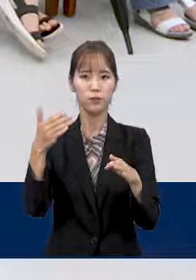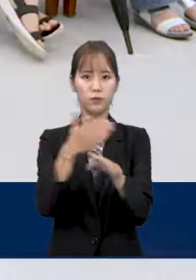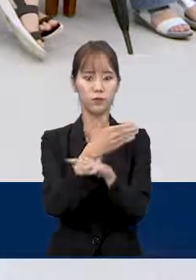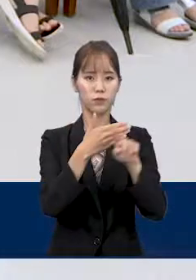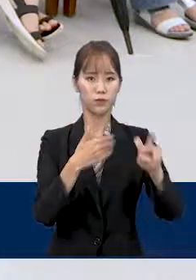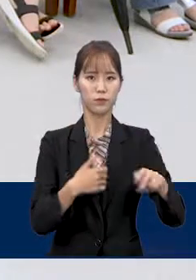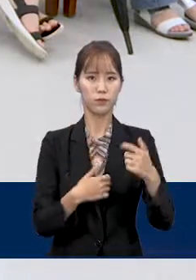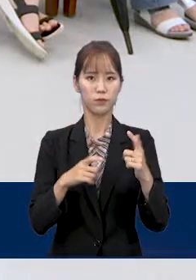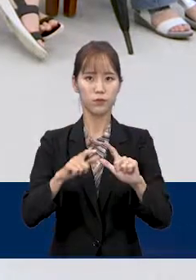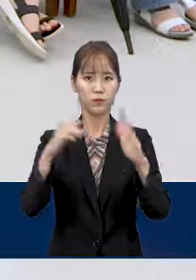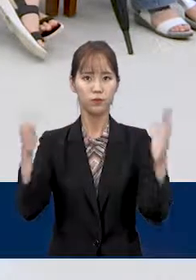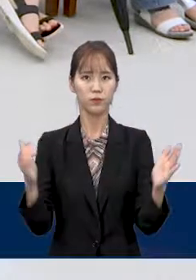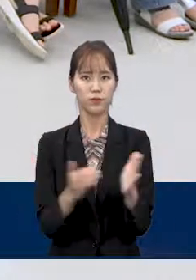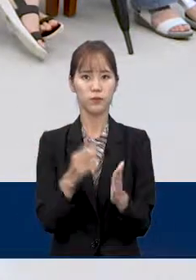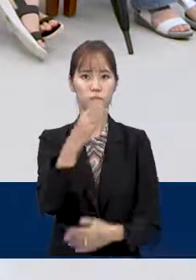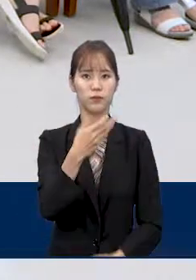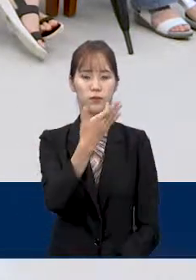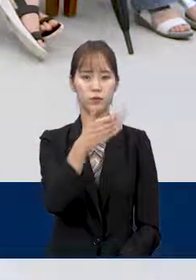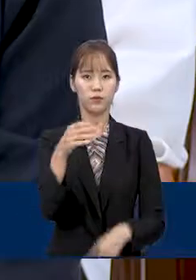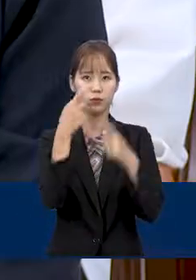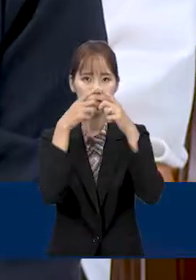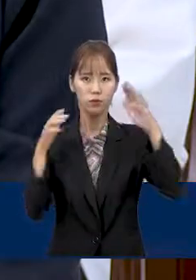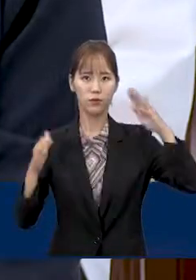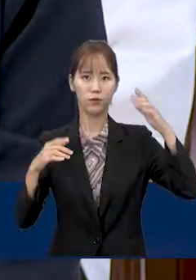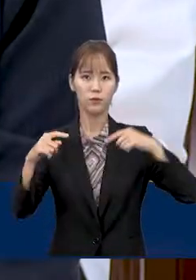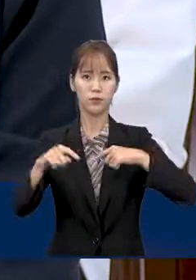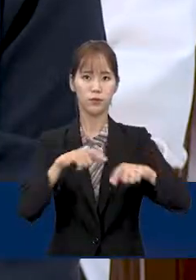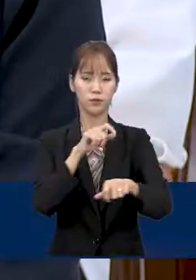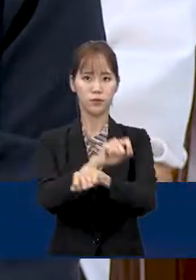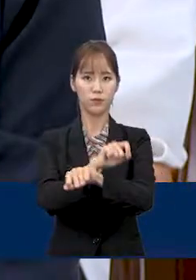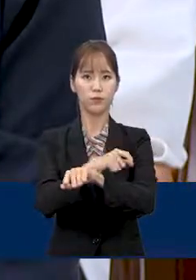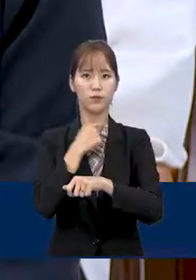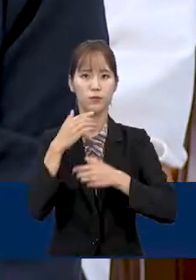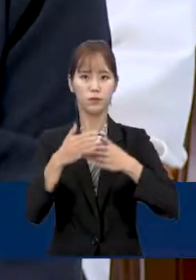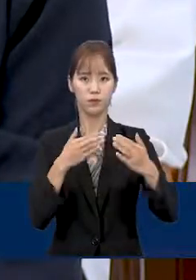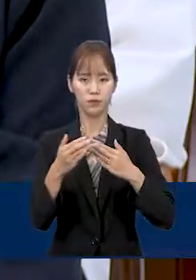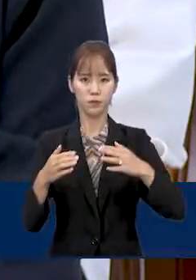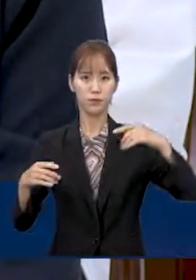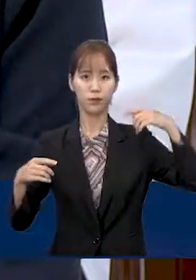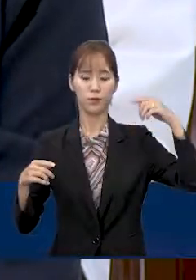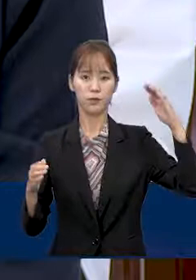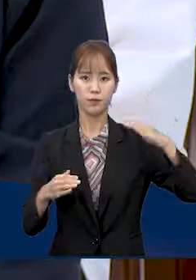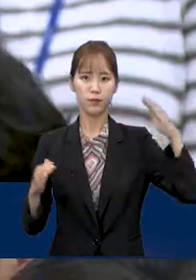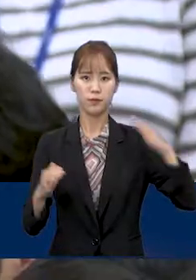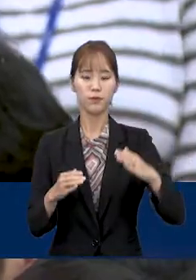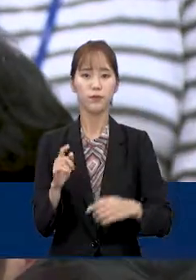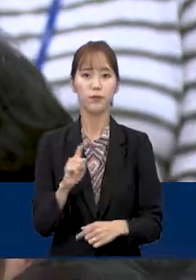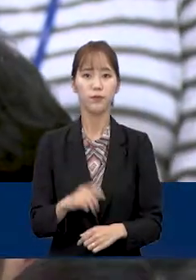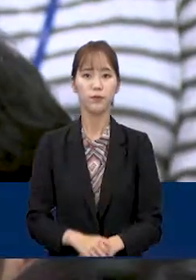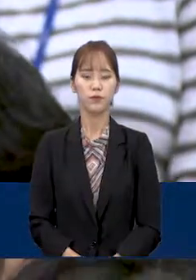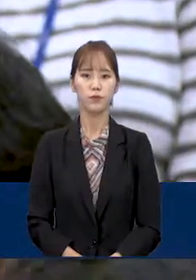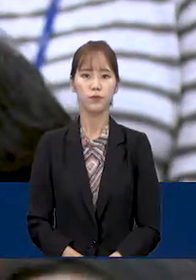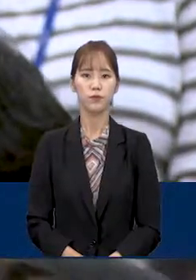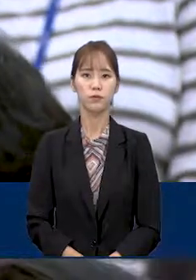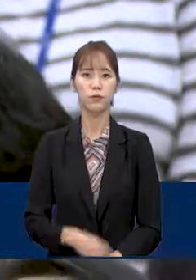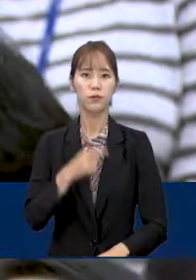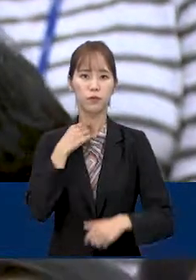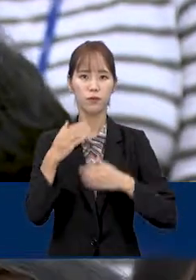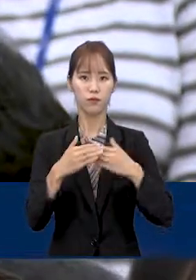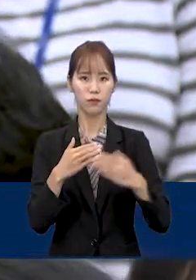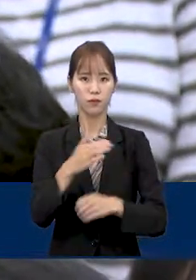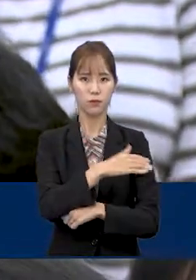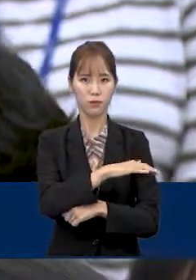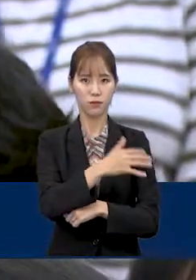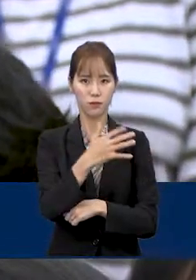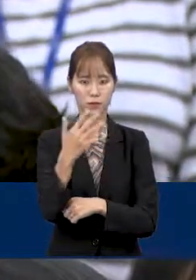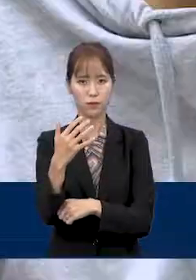1일부터 26일까지 진행된 2019 대학생 행정체험연수에 참가한 대학생들은 행정체험연수 중 겪었던